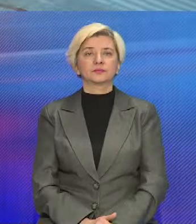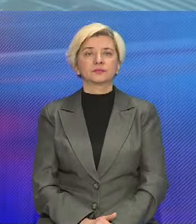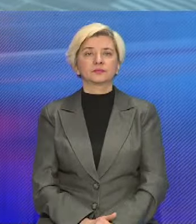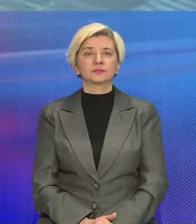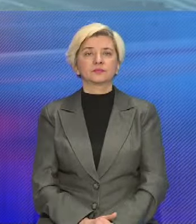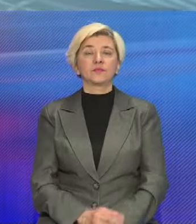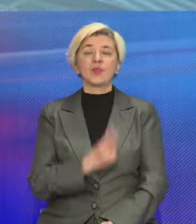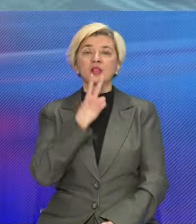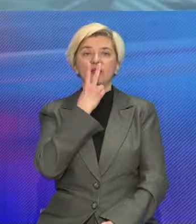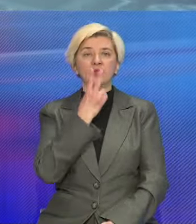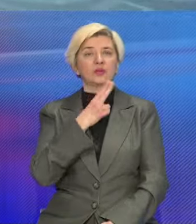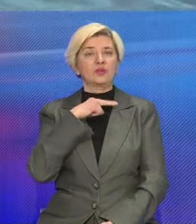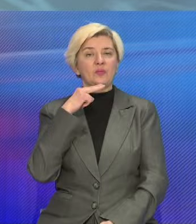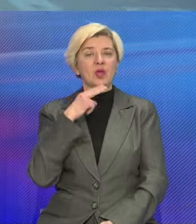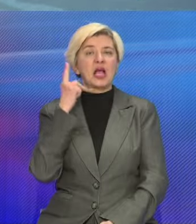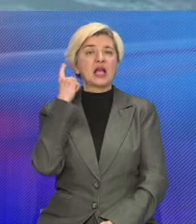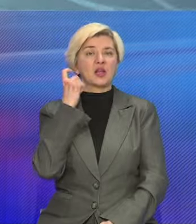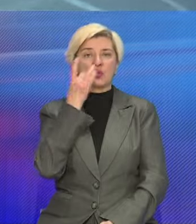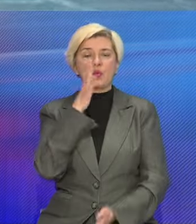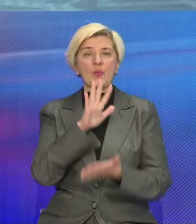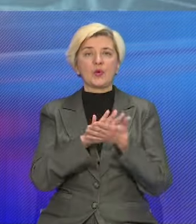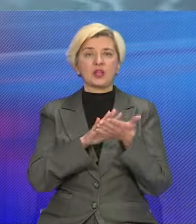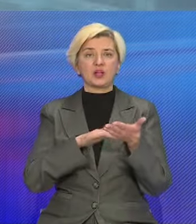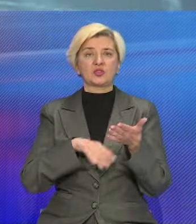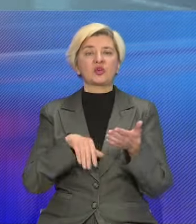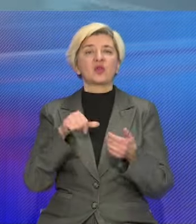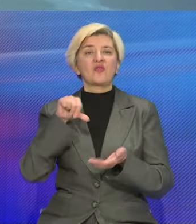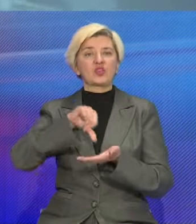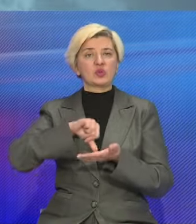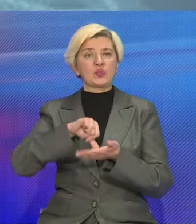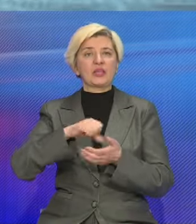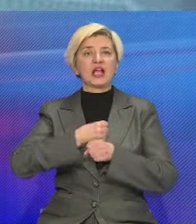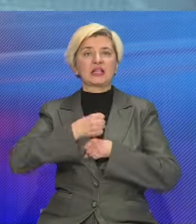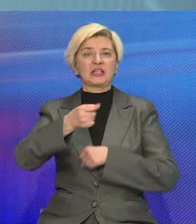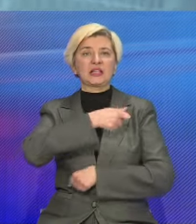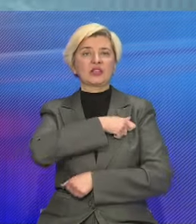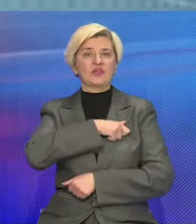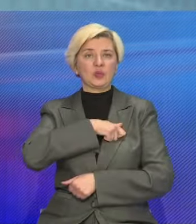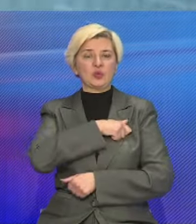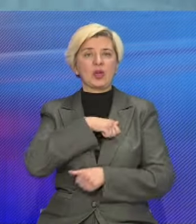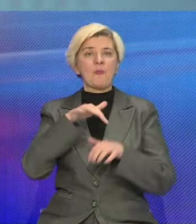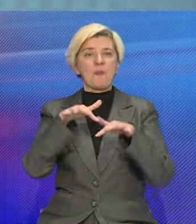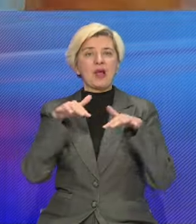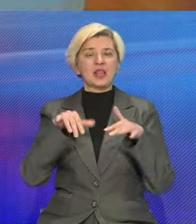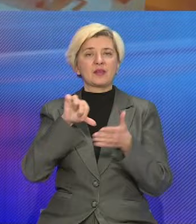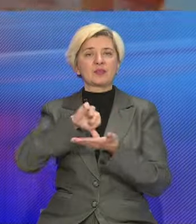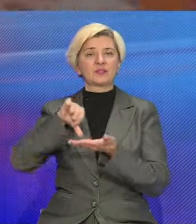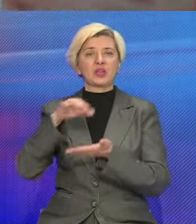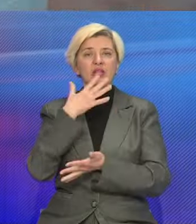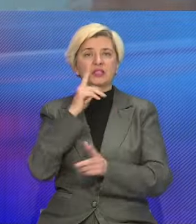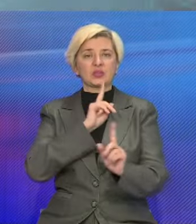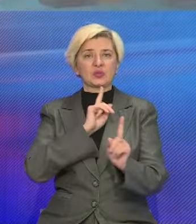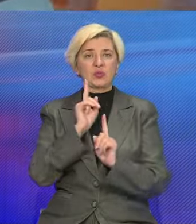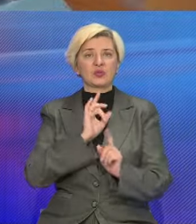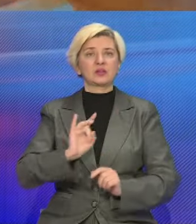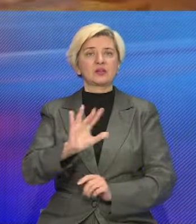І звертаємо увагу. На Радіо Гродно продовжаються трансляції выступленья у кандидатів депутата і палаты представників Национального сходу